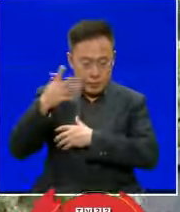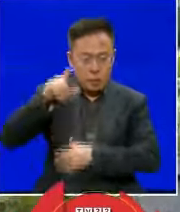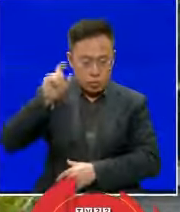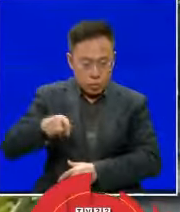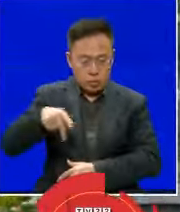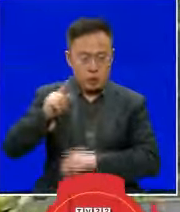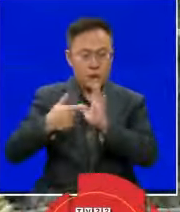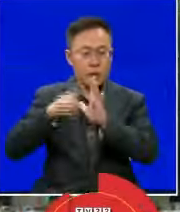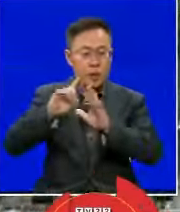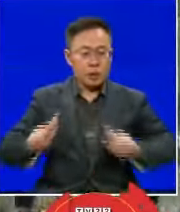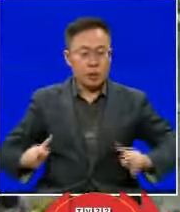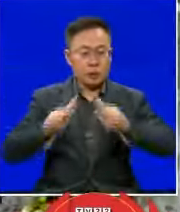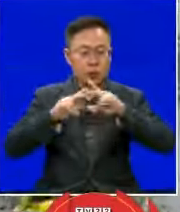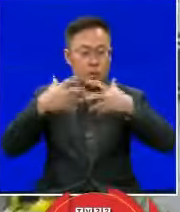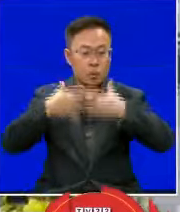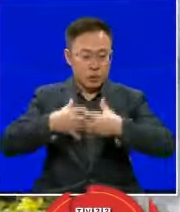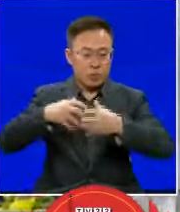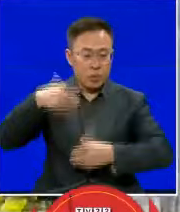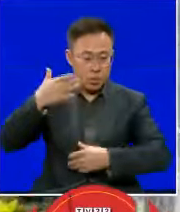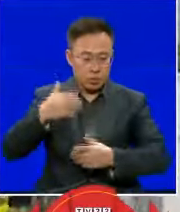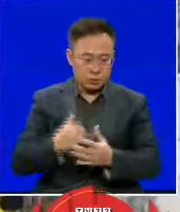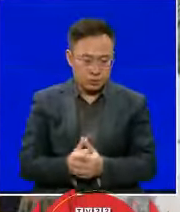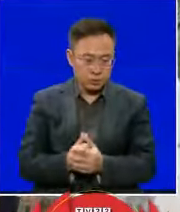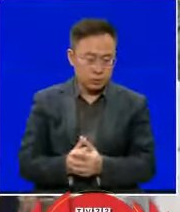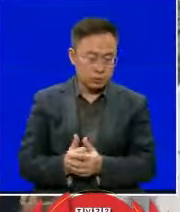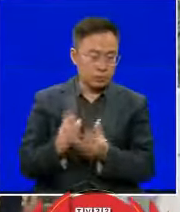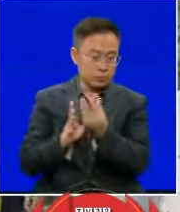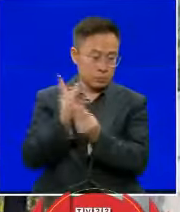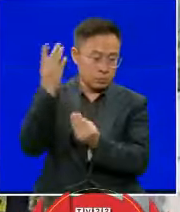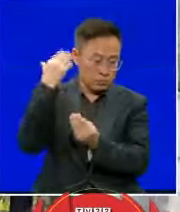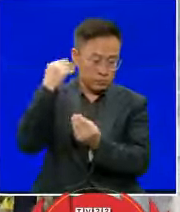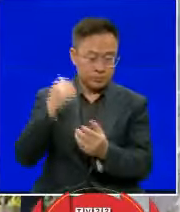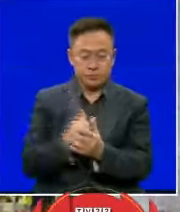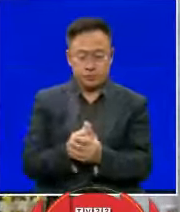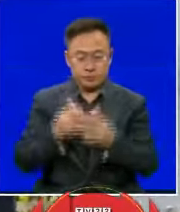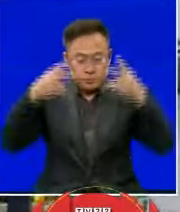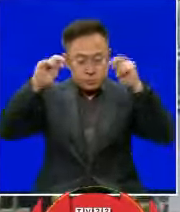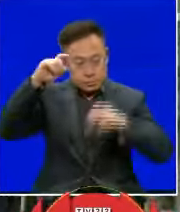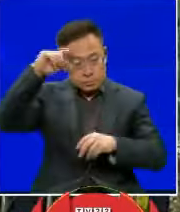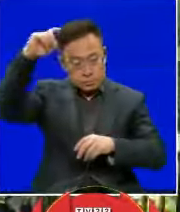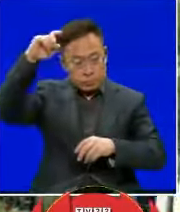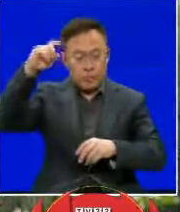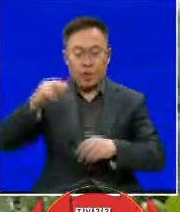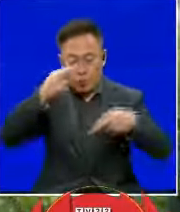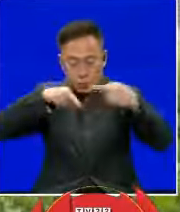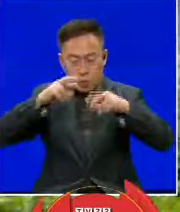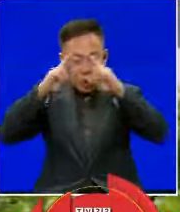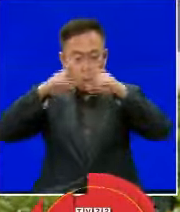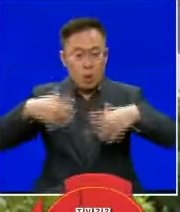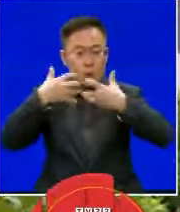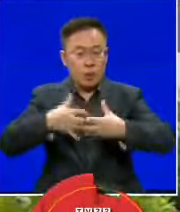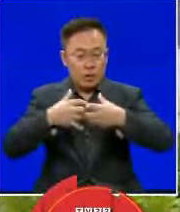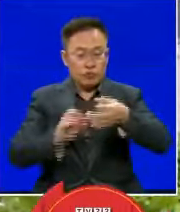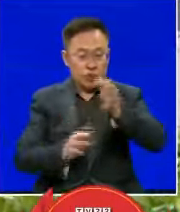ว่าท่านนายกเศรษฐาลงพื้นที่ระยองไปเมื่อสัปดาห์ที่แล้วก็ถามถึงเหมือนกันว่าเหตุการณ์เพลิงไหม้ศารเคมี